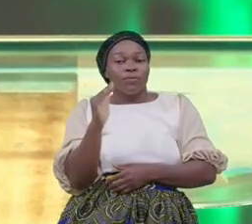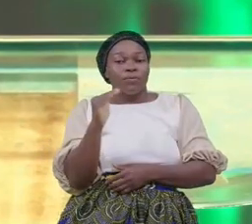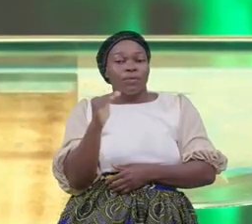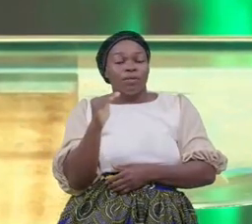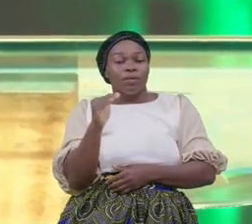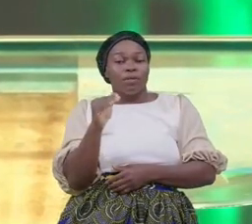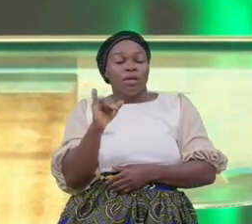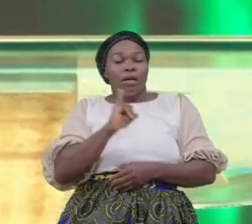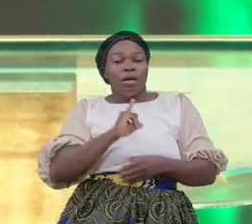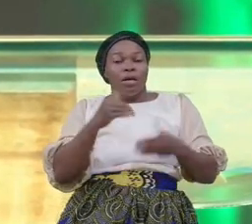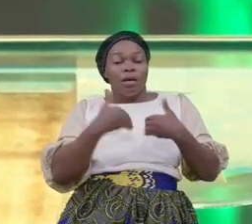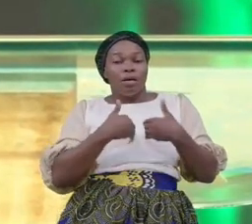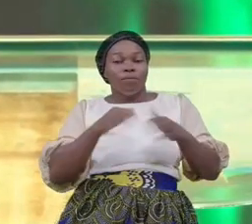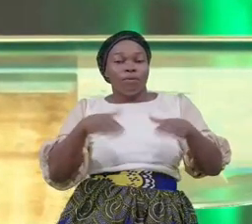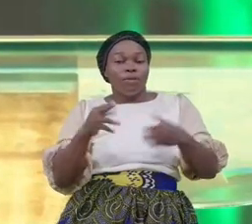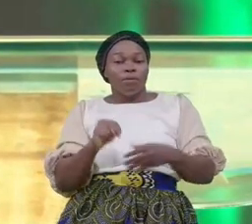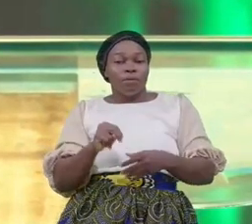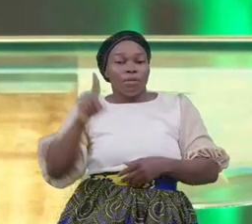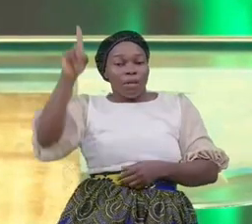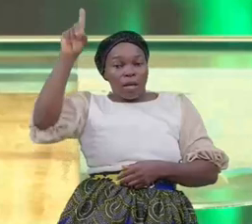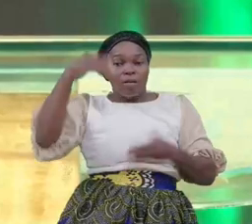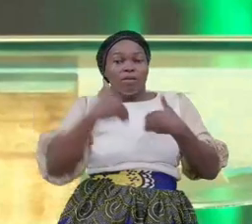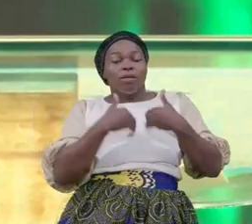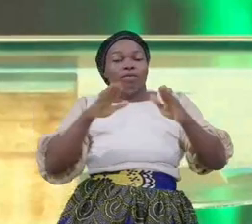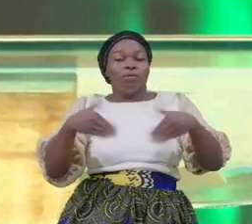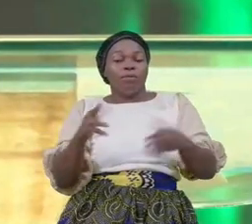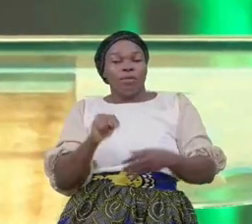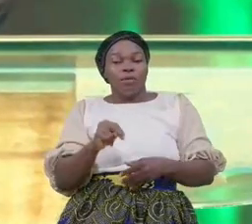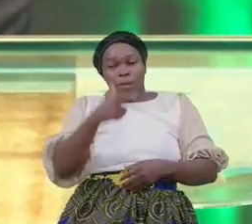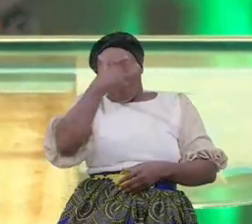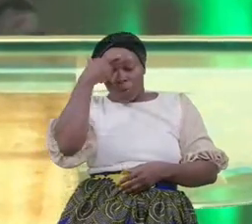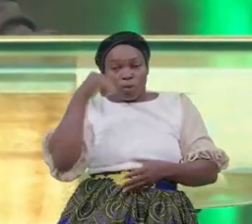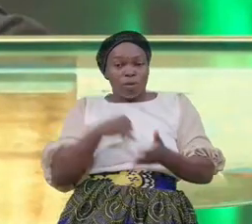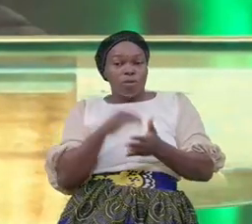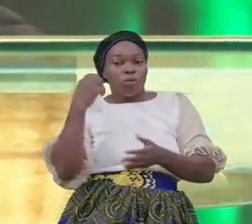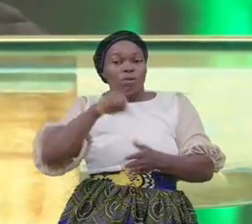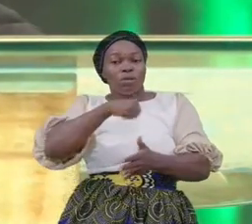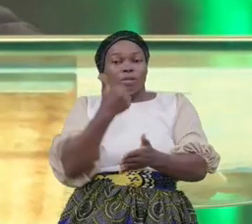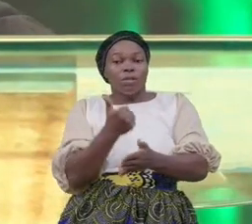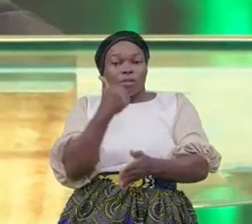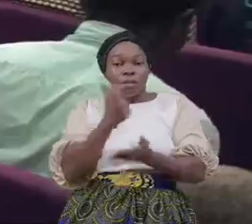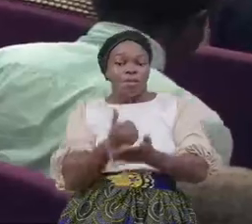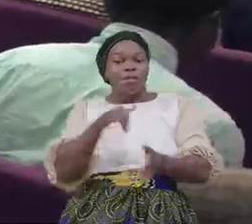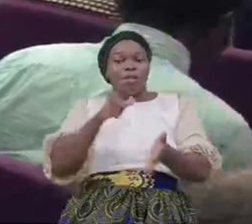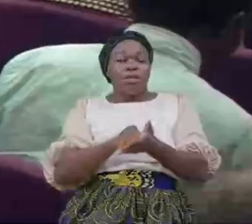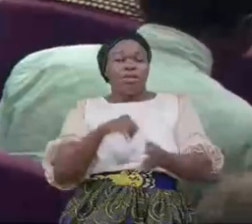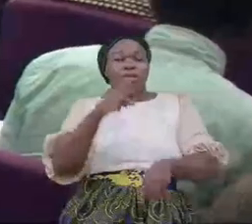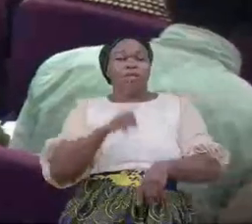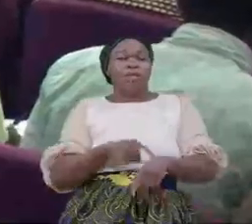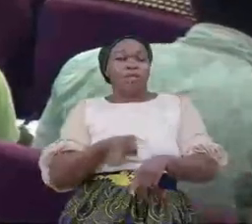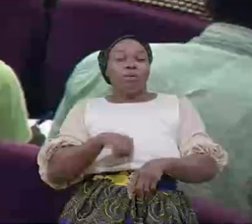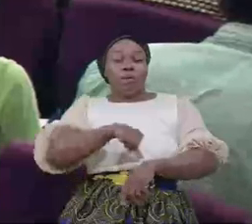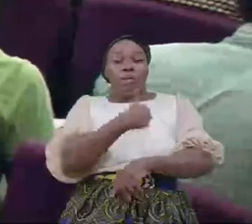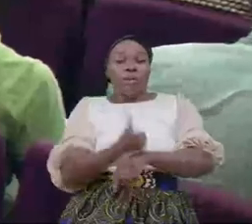livre Genèse. C'était réglé à l'époque là. Et Dieu disait que